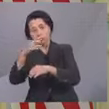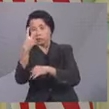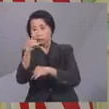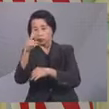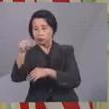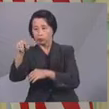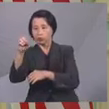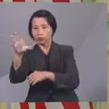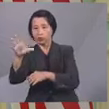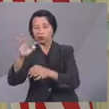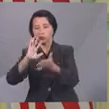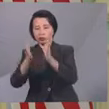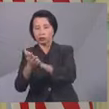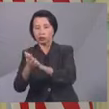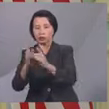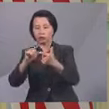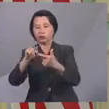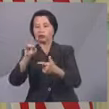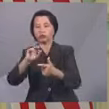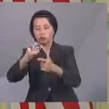minit dah jadi 25 bulan.